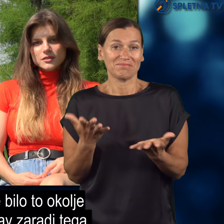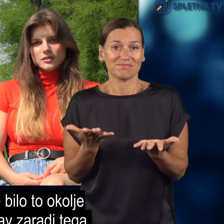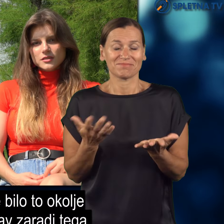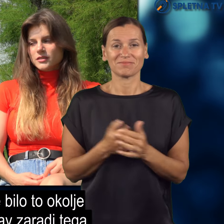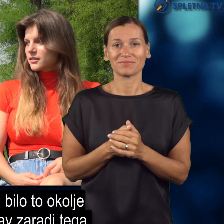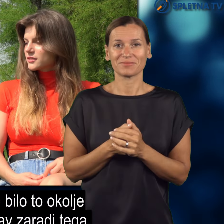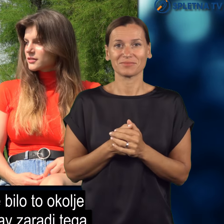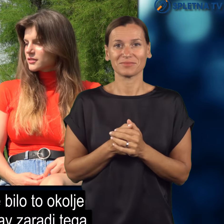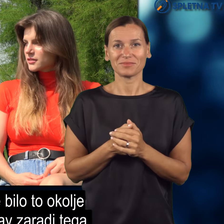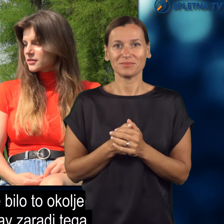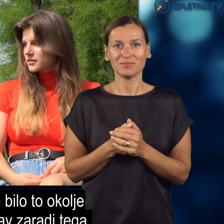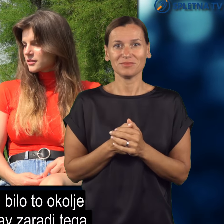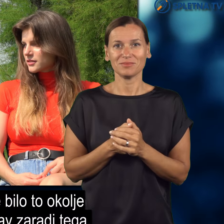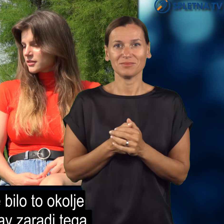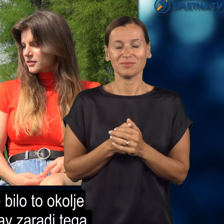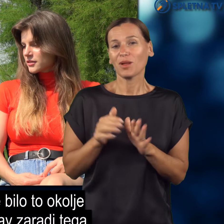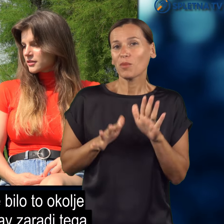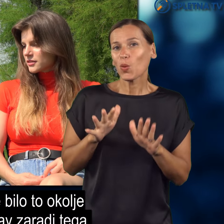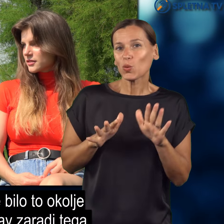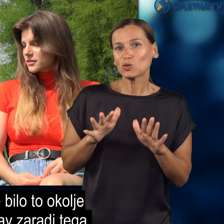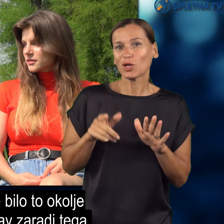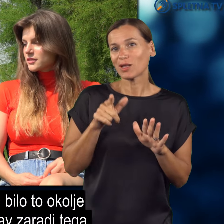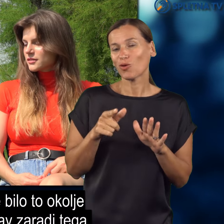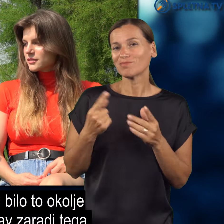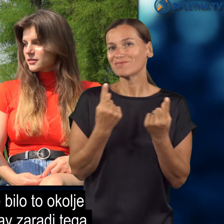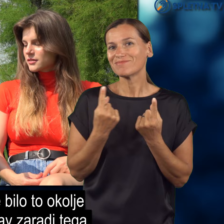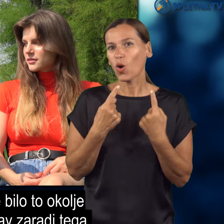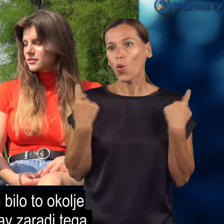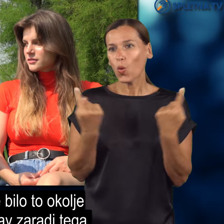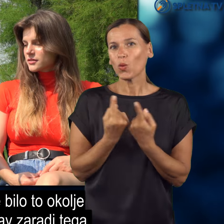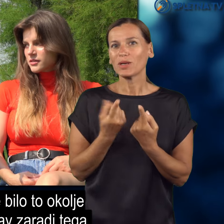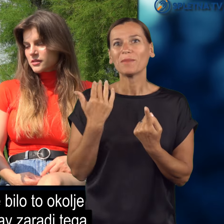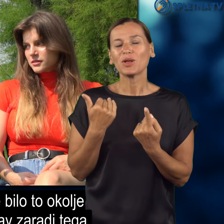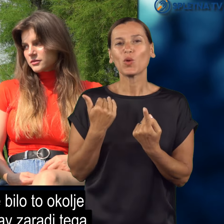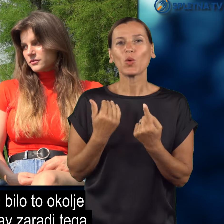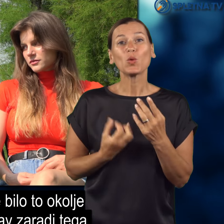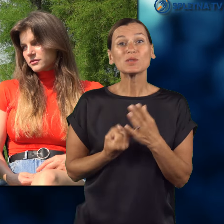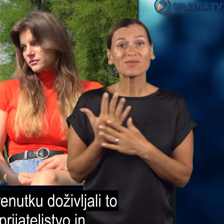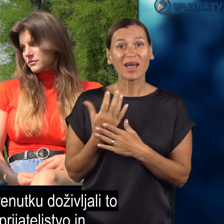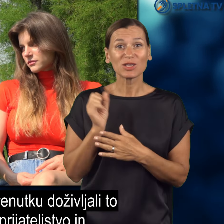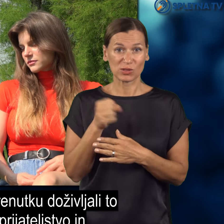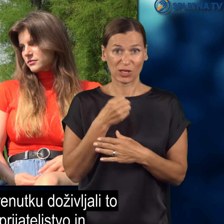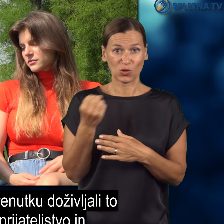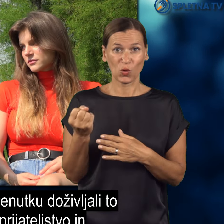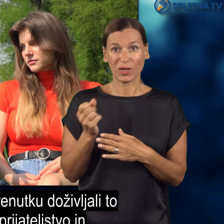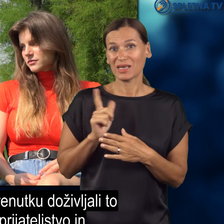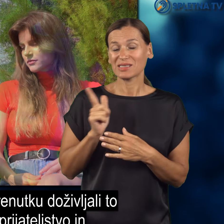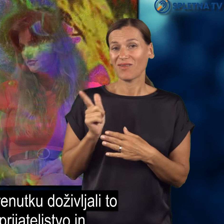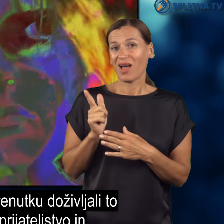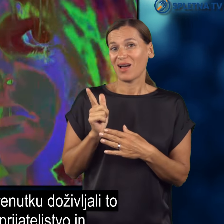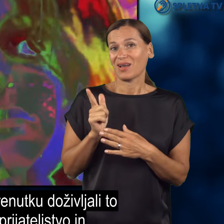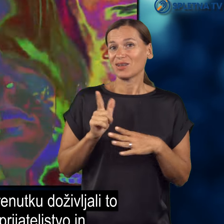In mislim, da je to mogoče to okolje bilo ustvarjeno prav zaradi tega, ker sem midve v